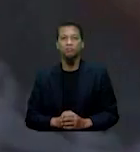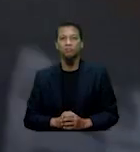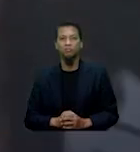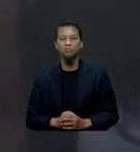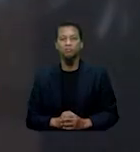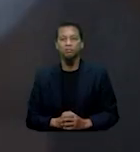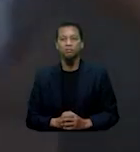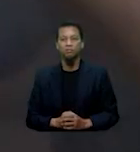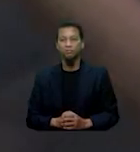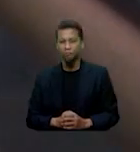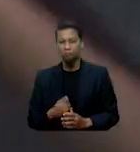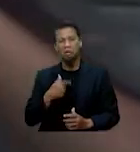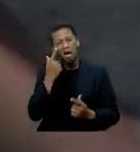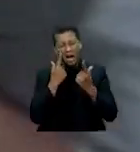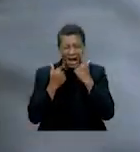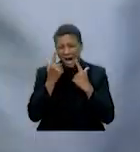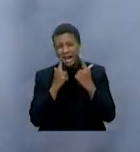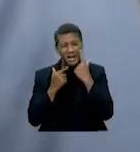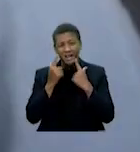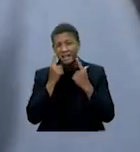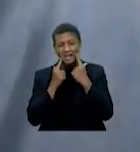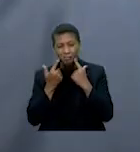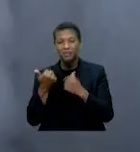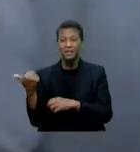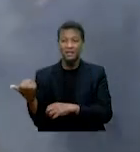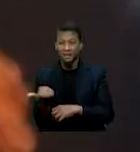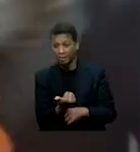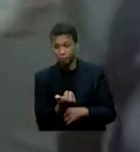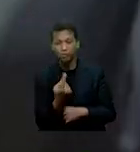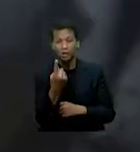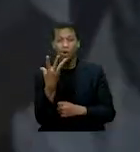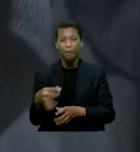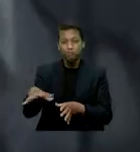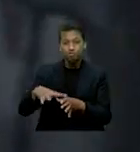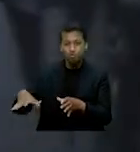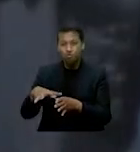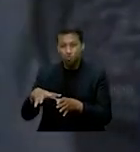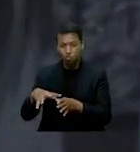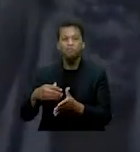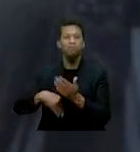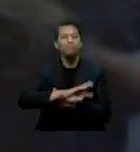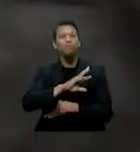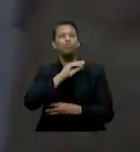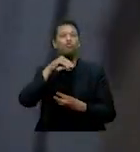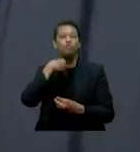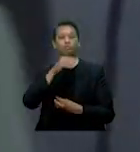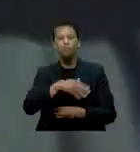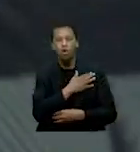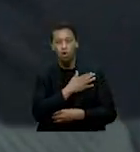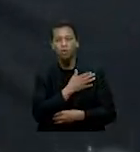Tangis haru keluarga menyambut rombongan umroh satu kampung tiba di Desa Genukwatu, Kecamatan Ngoro, Jombang, Kamis tengah malam.